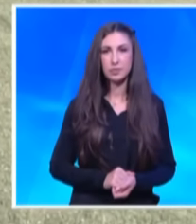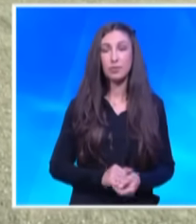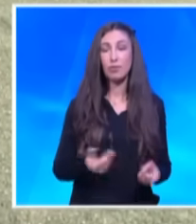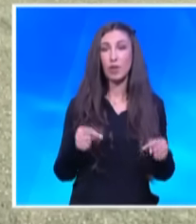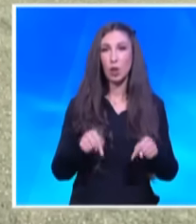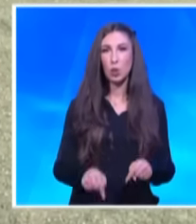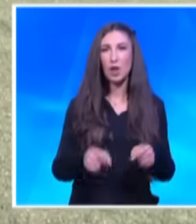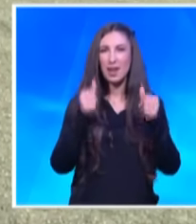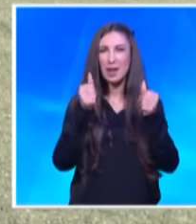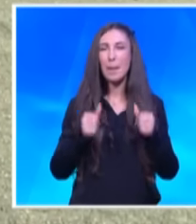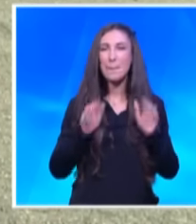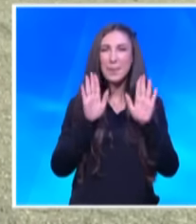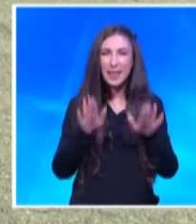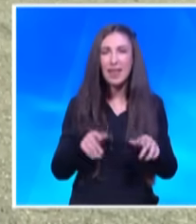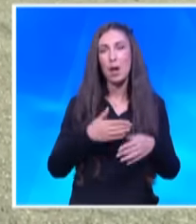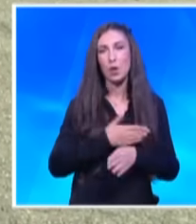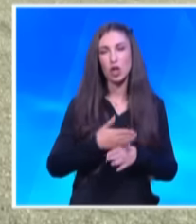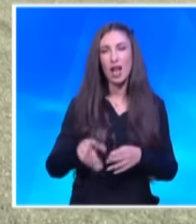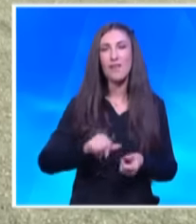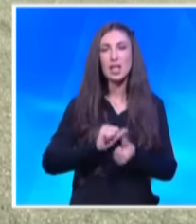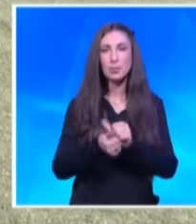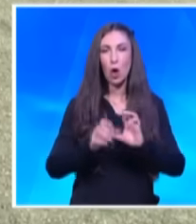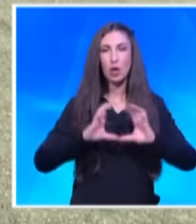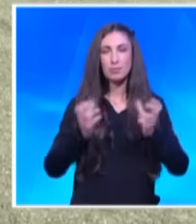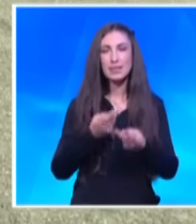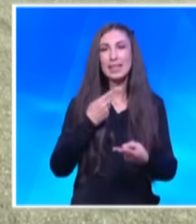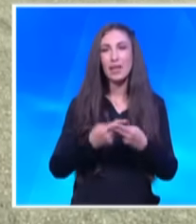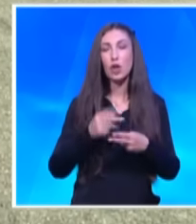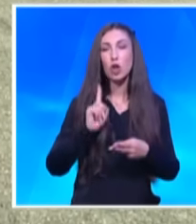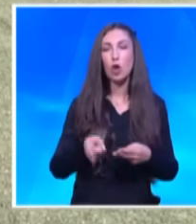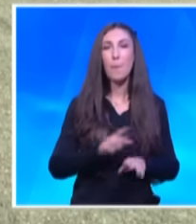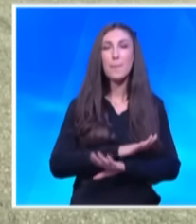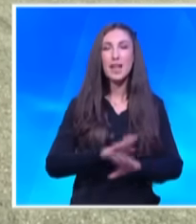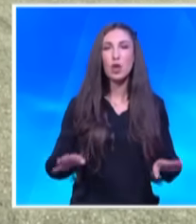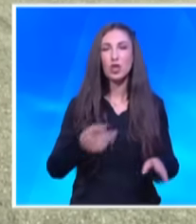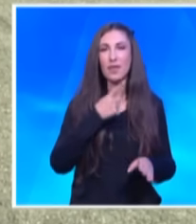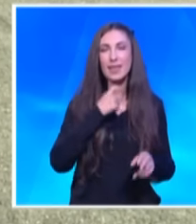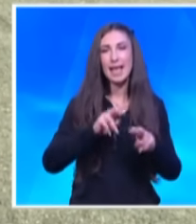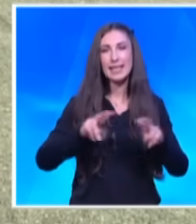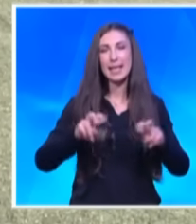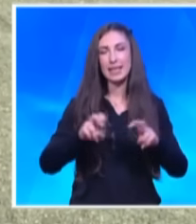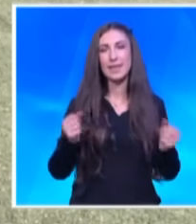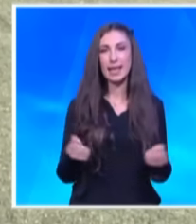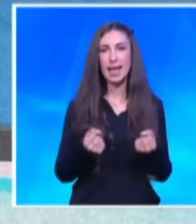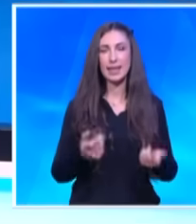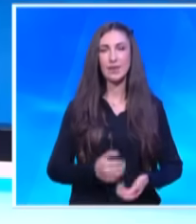Тук бдението продължава, а спортното съоръжение остава запечатано до приключване на процесуално-следствените действия.